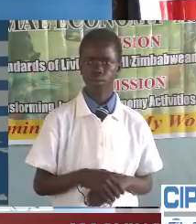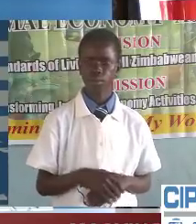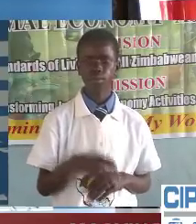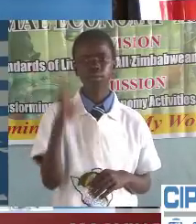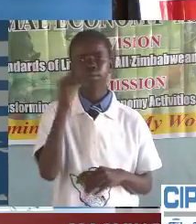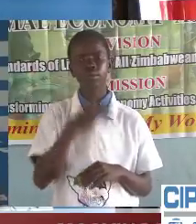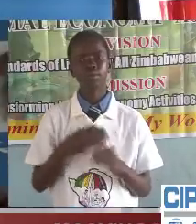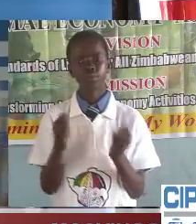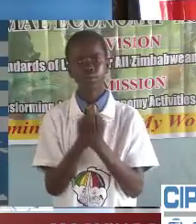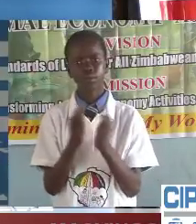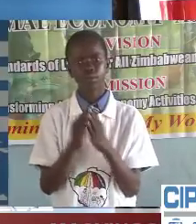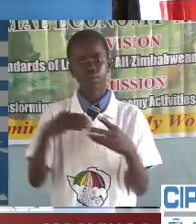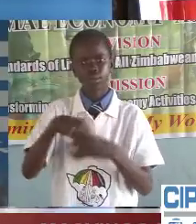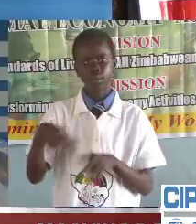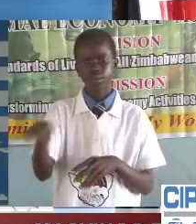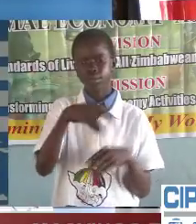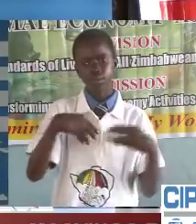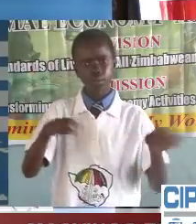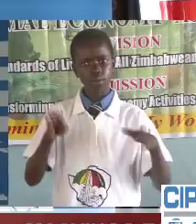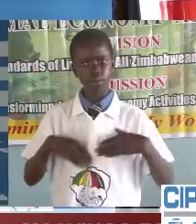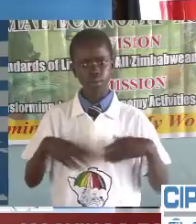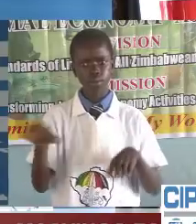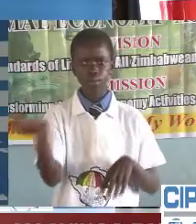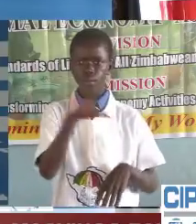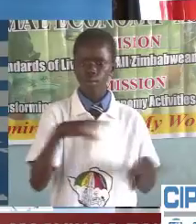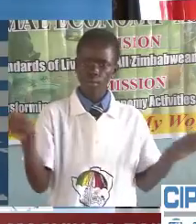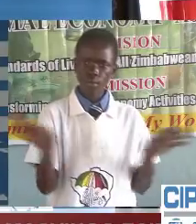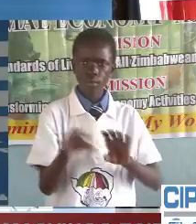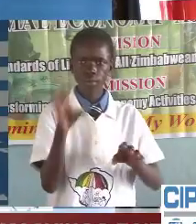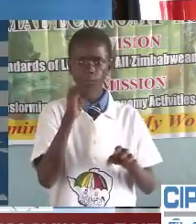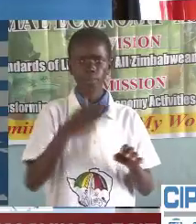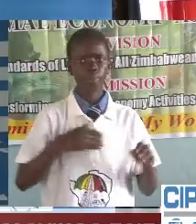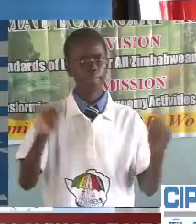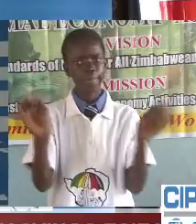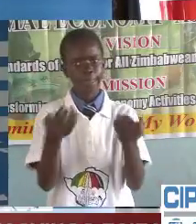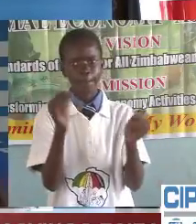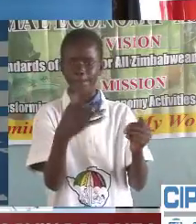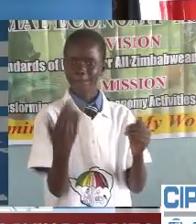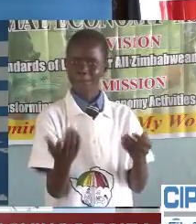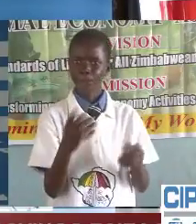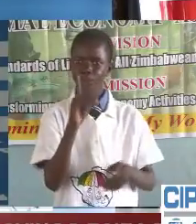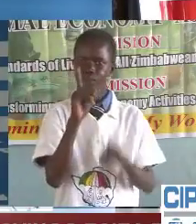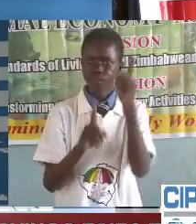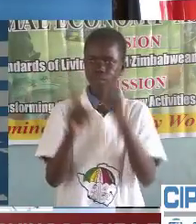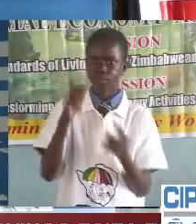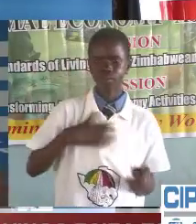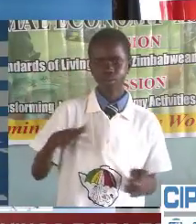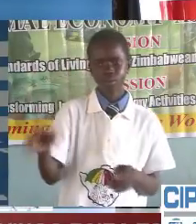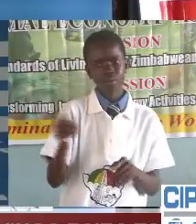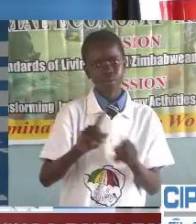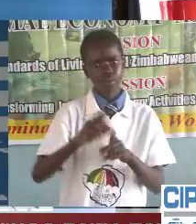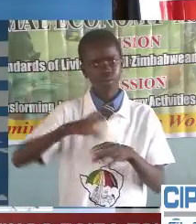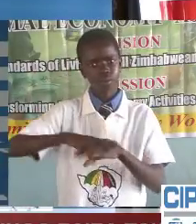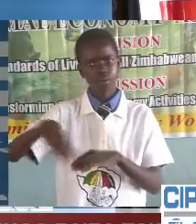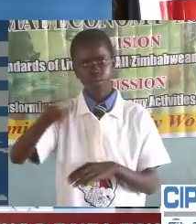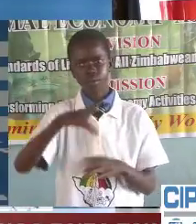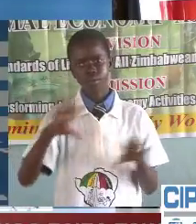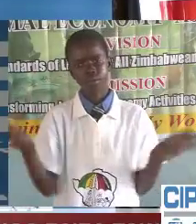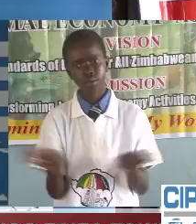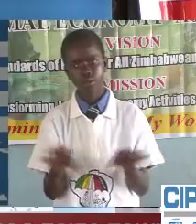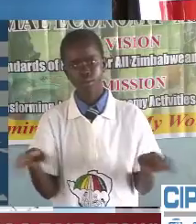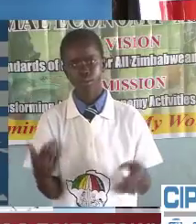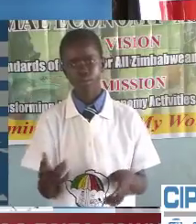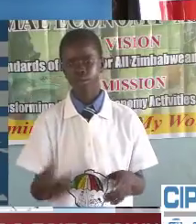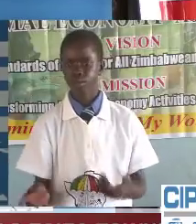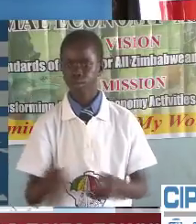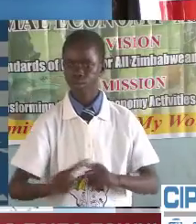vane zvavanotoita hatosiro basa ravo, vanofanira kuchengetedza nzvimbo dzinochengetedzwa vachigona kusunga munhu unenge